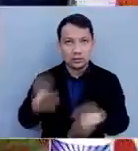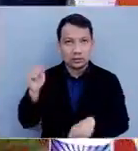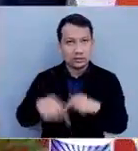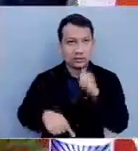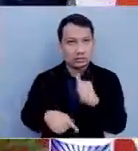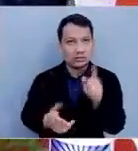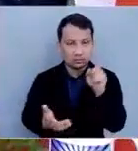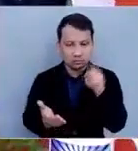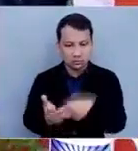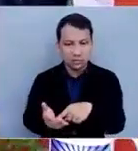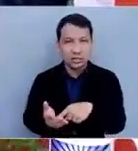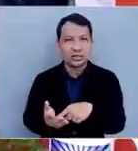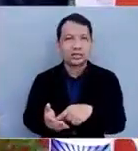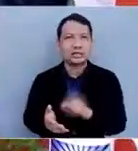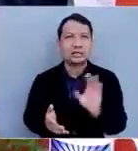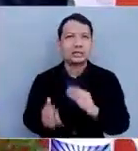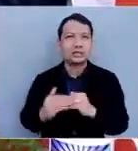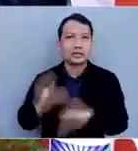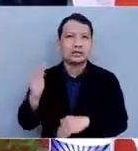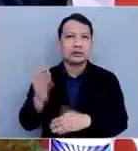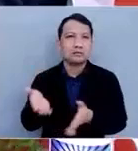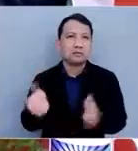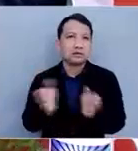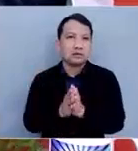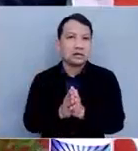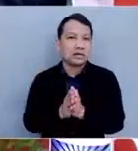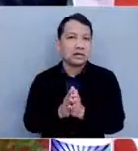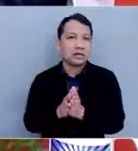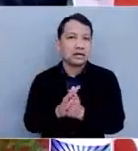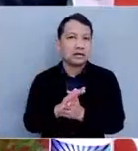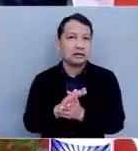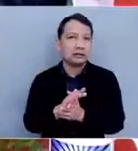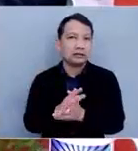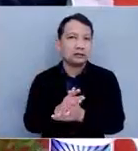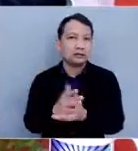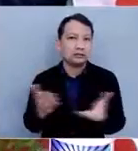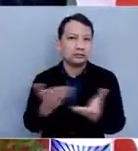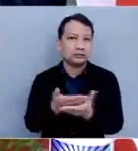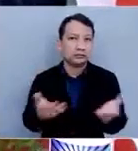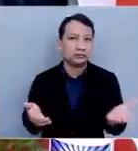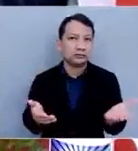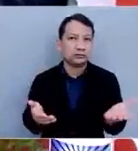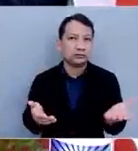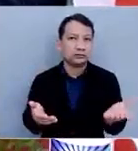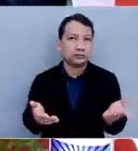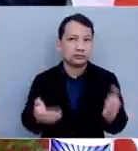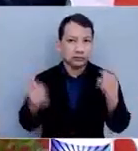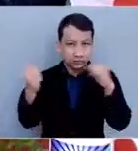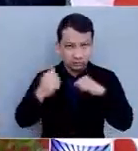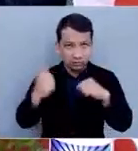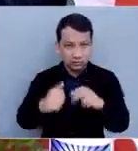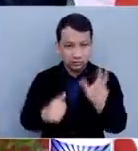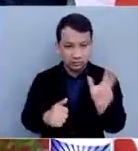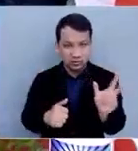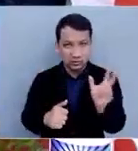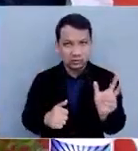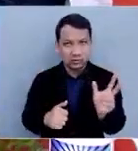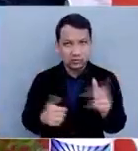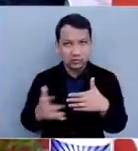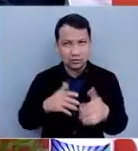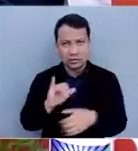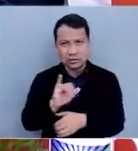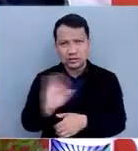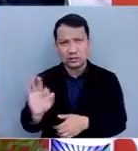1,000 pesos. Ay, hindi. Hiningi pa nila, no? Grabe. So, nagkaroon na po ng ano, ng settlement ng 30,000 pesos. Mm-hmm. Pero what